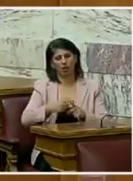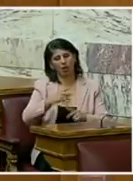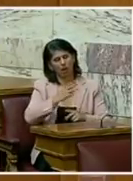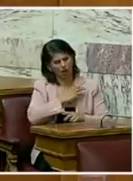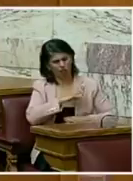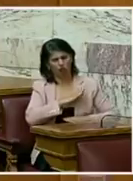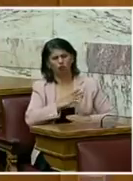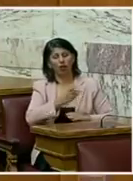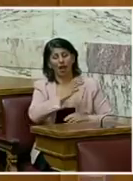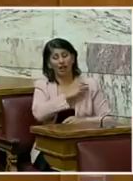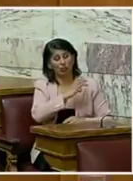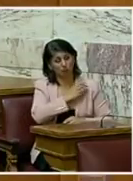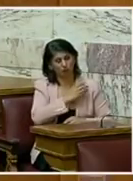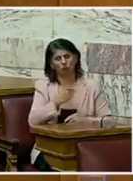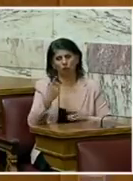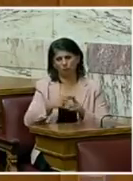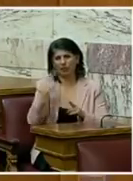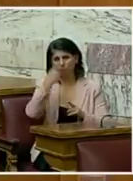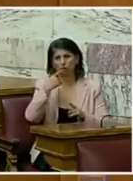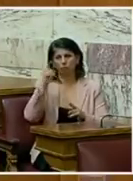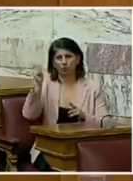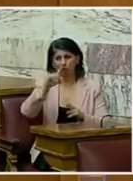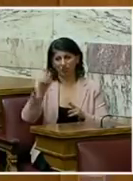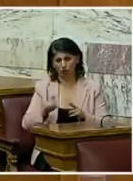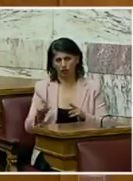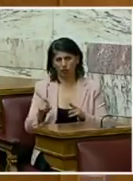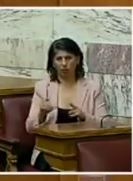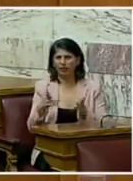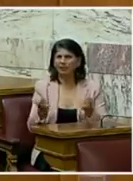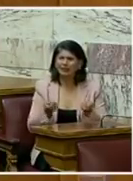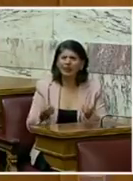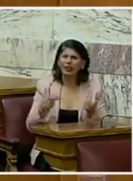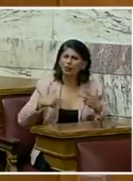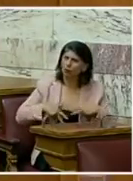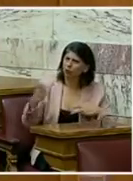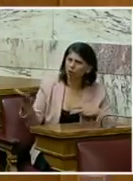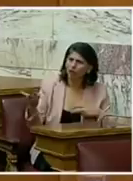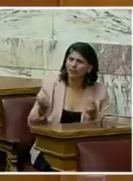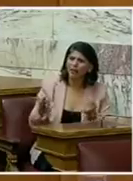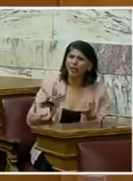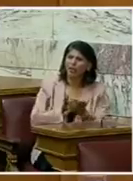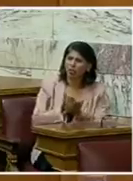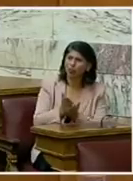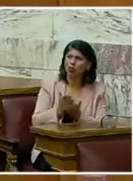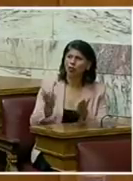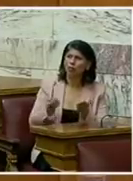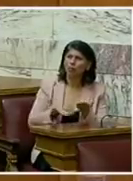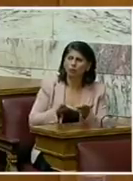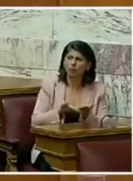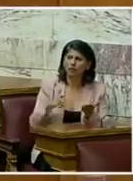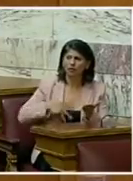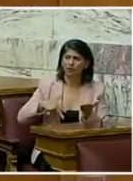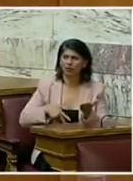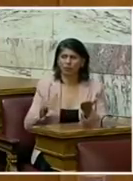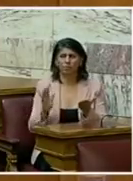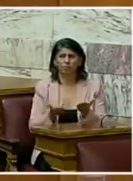κύριο Λομπέρδο, πού πήγε αυτό το έγγραφο, τι έκαναν οι ελληνικές αρχές, τι έκανε το Υπουργείο σας, τι έκανε η δικαιοσύνη, πώς βοήθησε η κυβέρνηση, πώς βοήθησαν τα